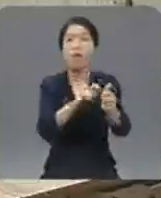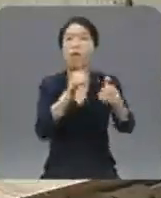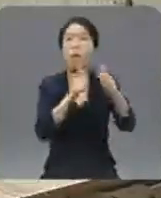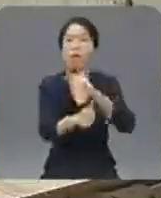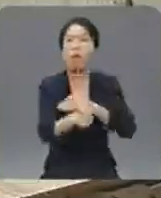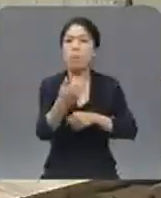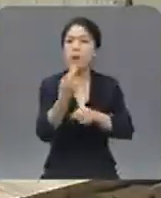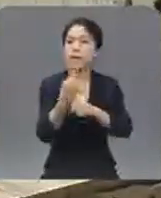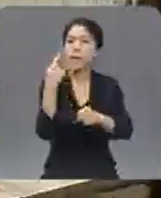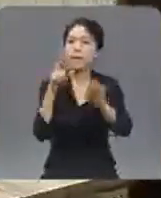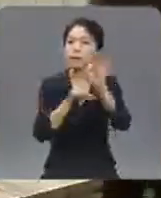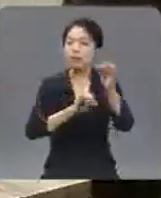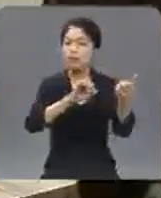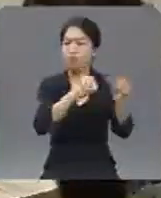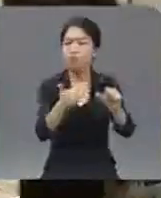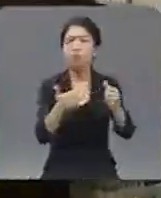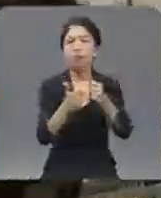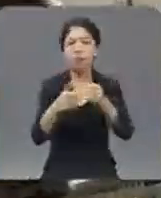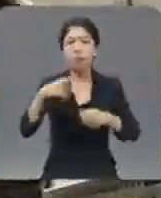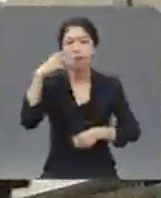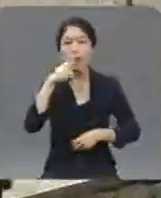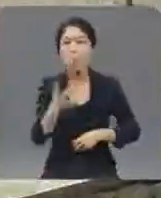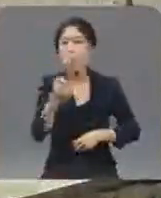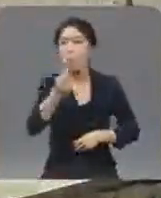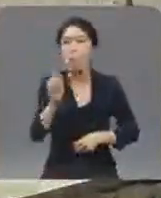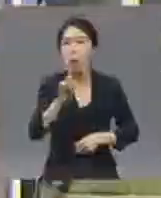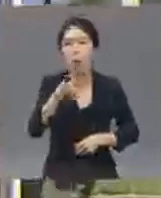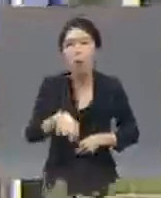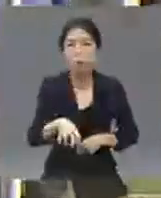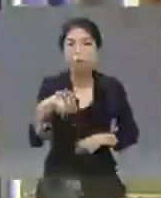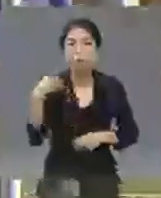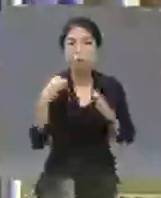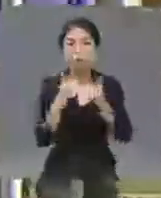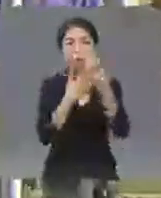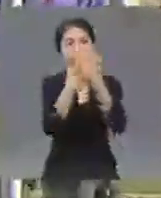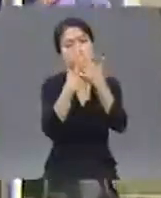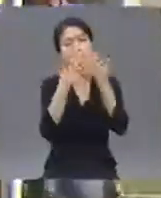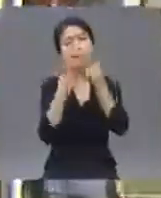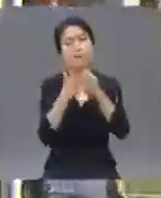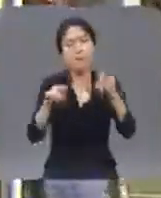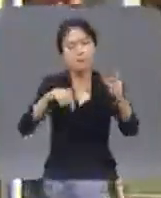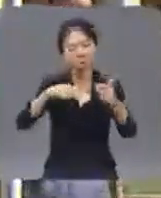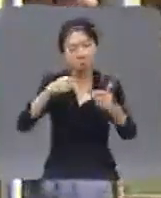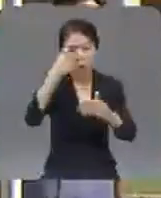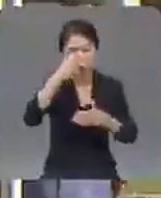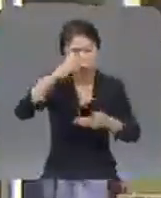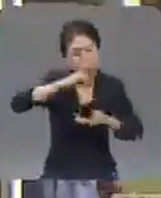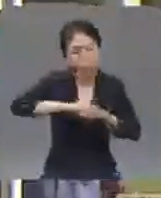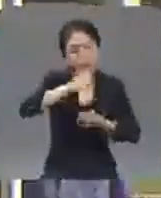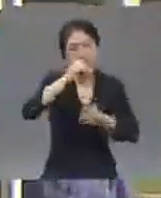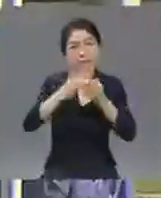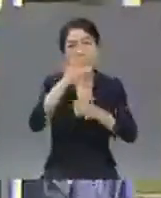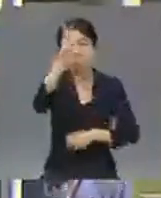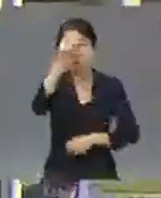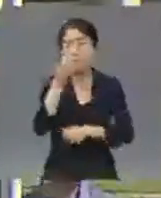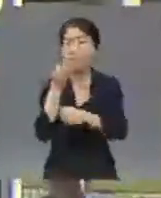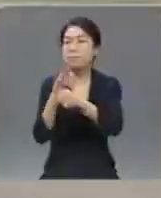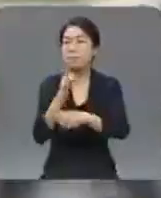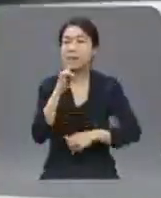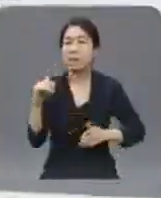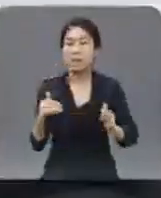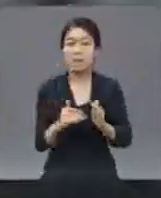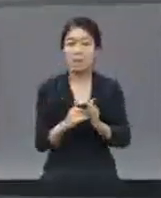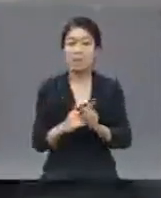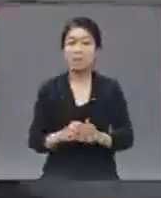대표가 지난해 10월 숨지면서 소금 소재와 업체 담당자가 불분명해 내부 조사에 한계가 있어 수사를 의뢰했다고